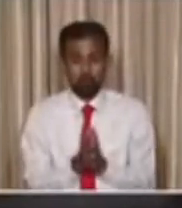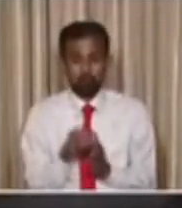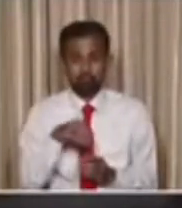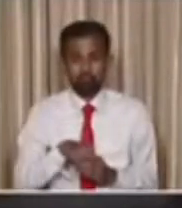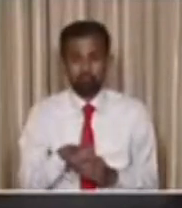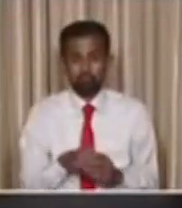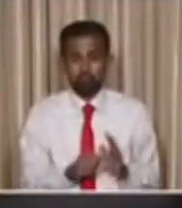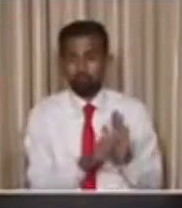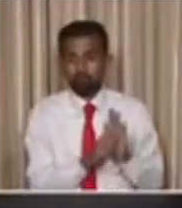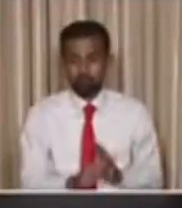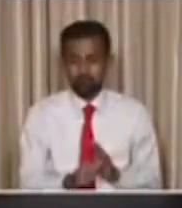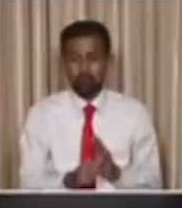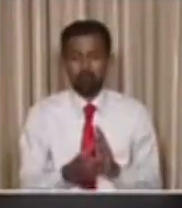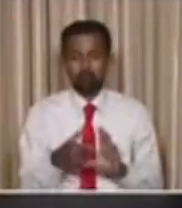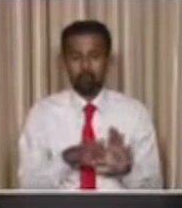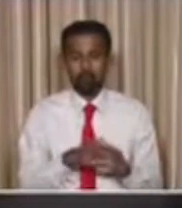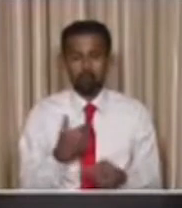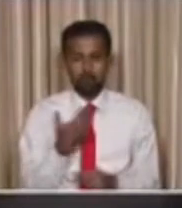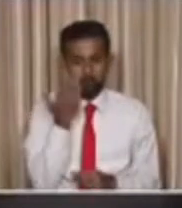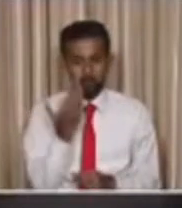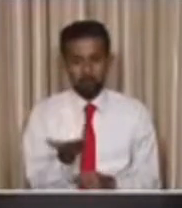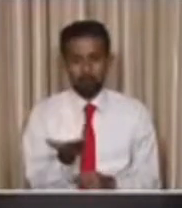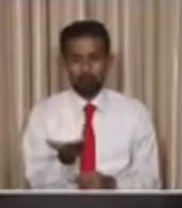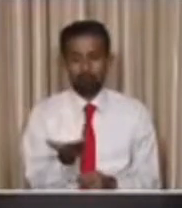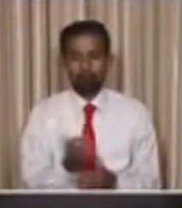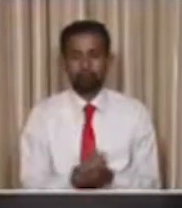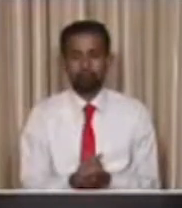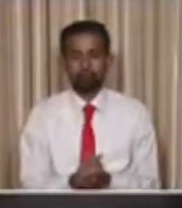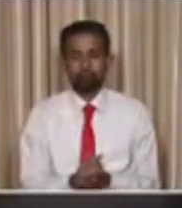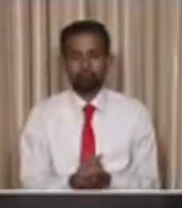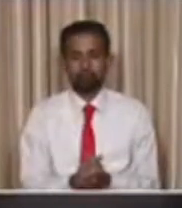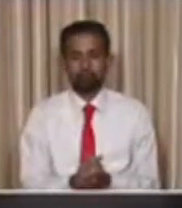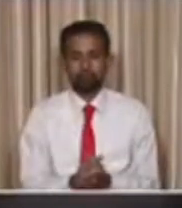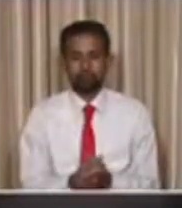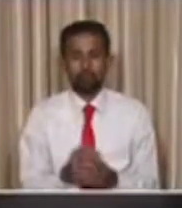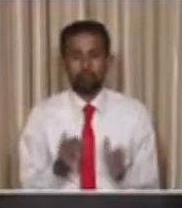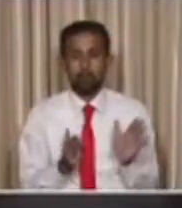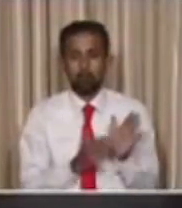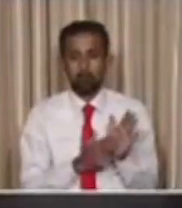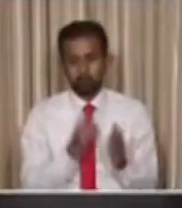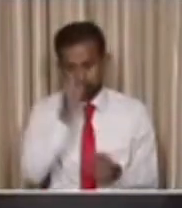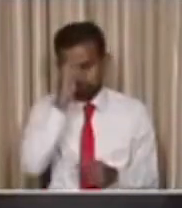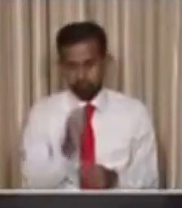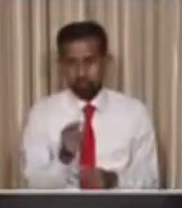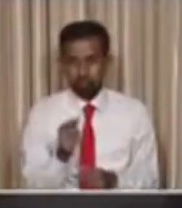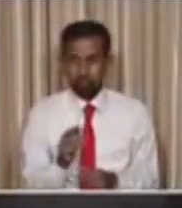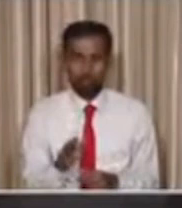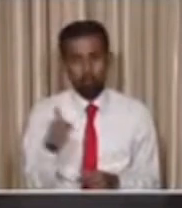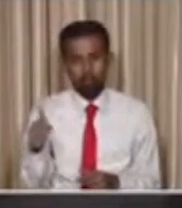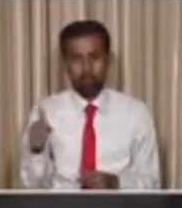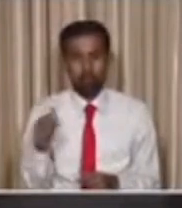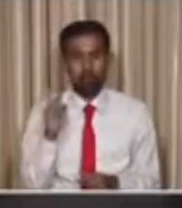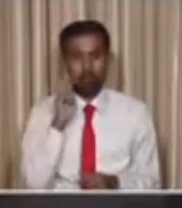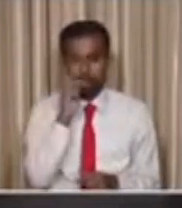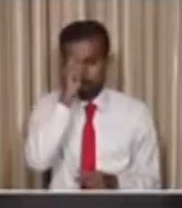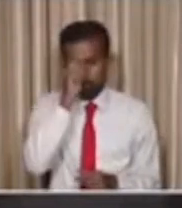මේවා යටපත් කරන්න හදන බව අපිට මේ අවස්ථාවේදී අපිට පේනවා. ඒකම අවසාන වශයෙන් දැන් ඔය මහින්දානන්ද අලුත්ගමගේ මැතුමත් හිටියනම් හොඳයි. රනිල්